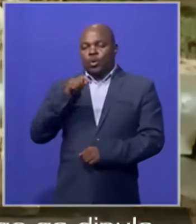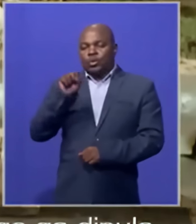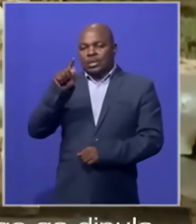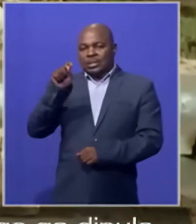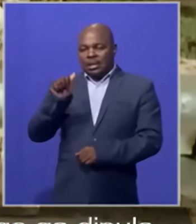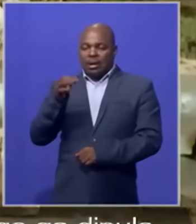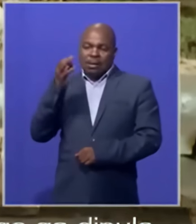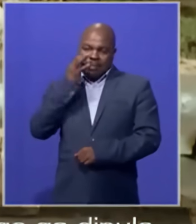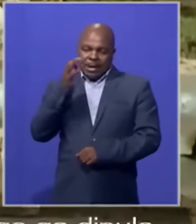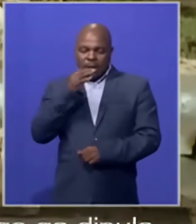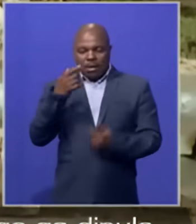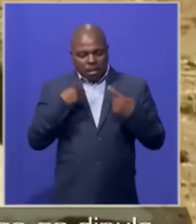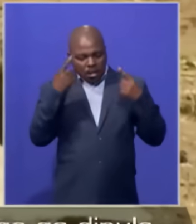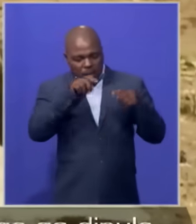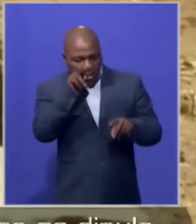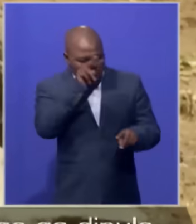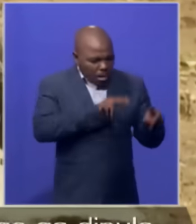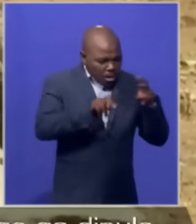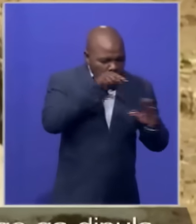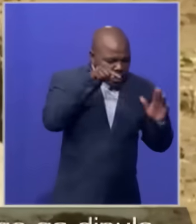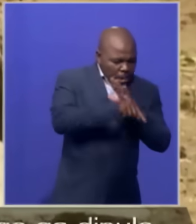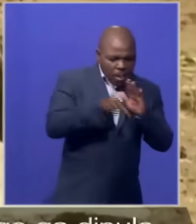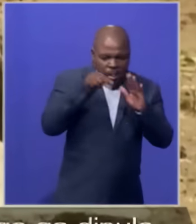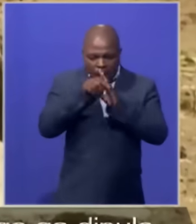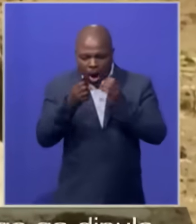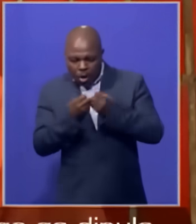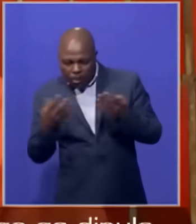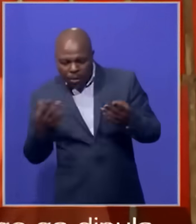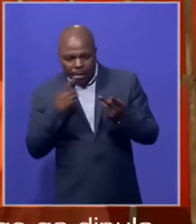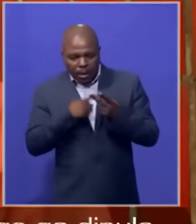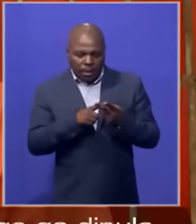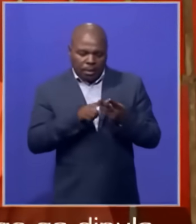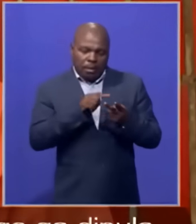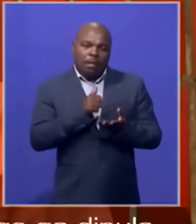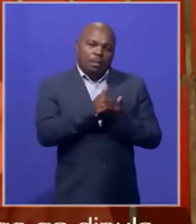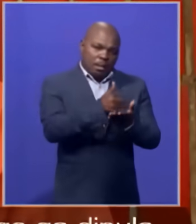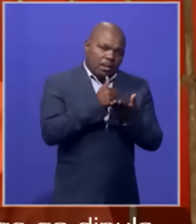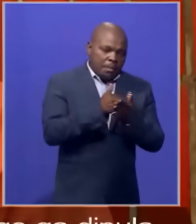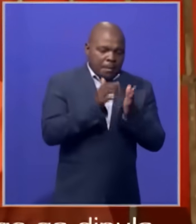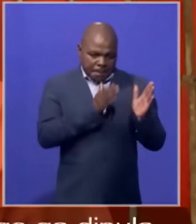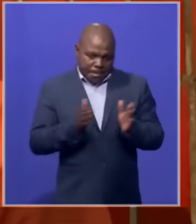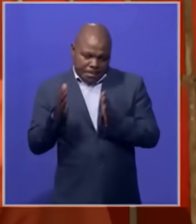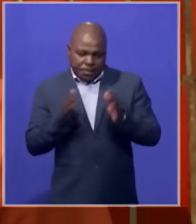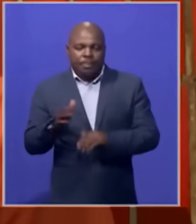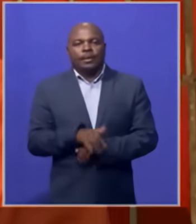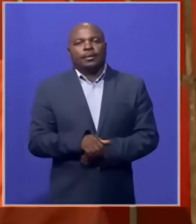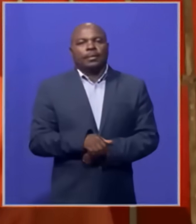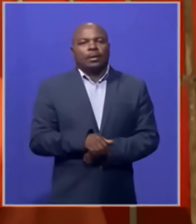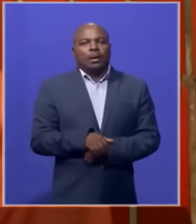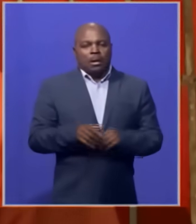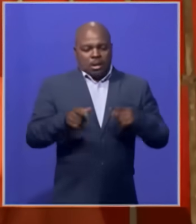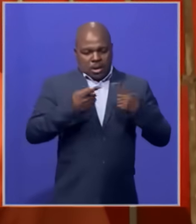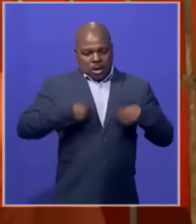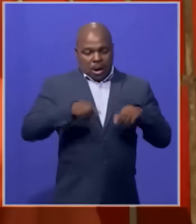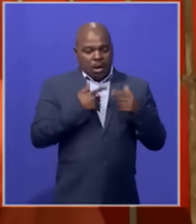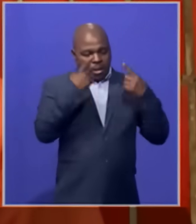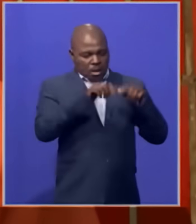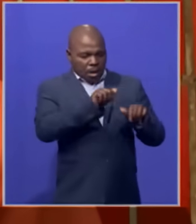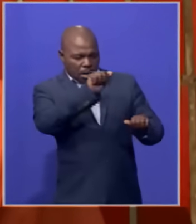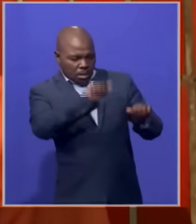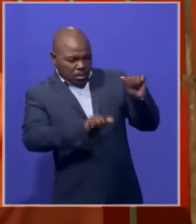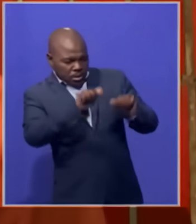thomile go lekola tshenyego gore e kgone go rulaganya thušo. Re ga re ya re dira assessment